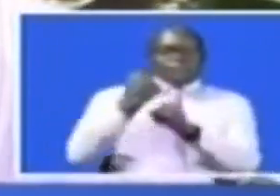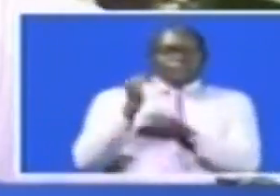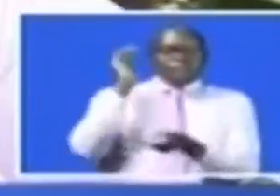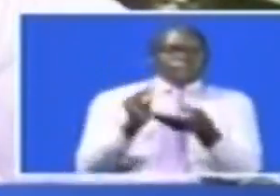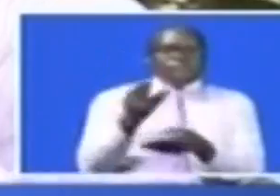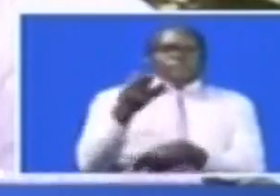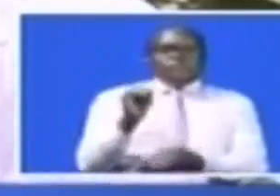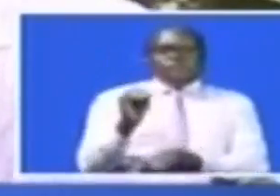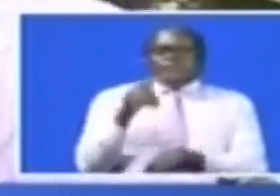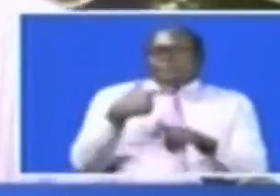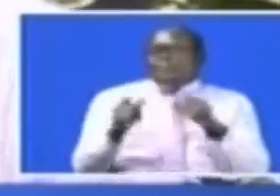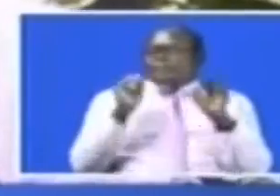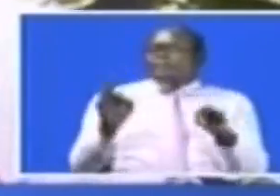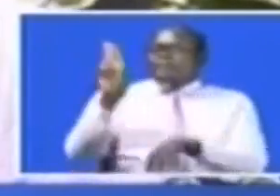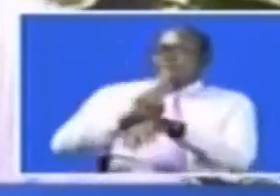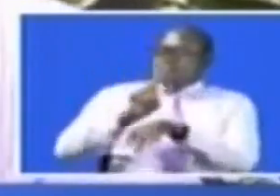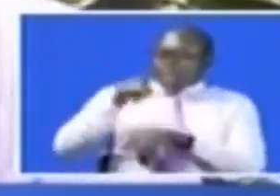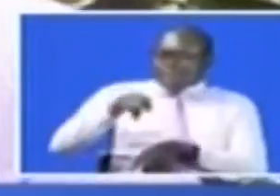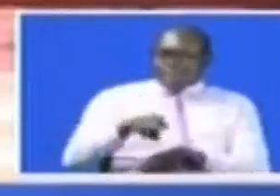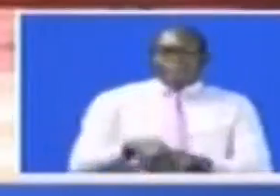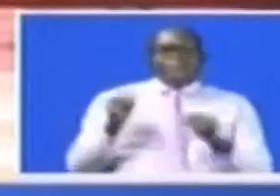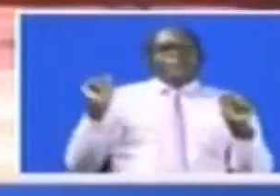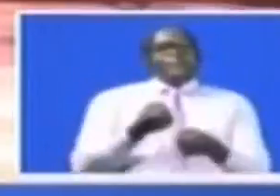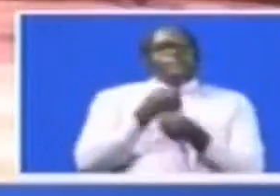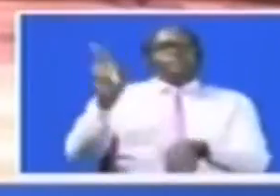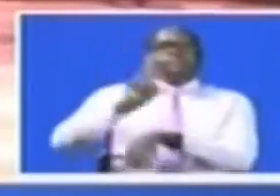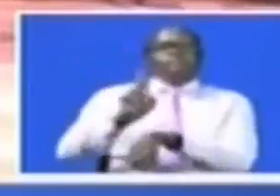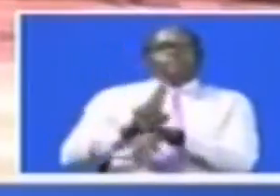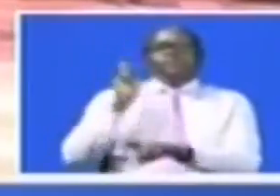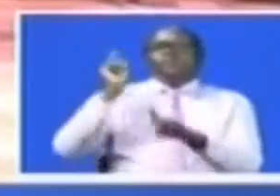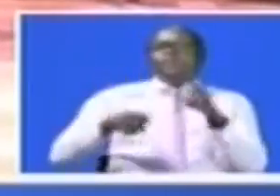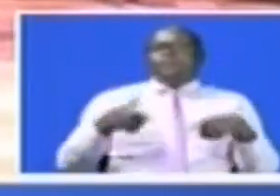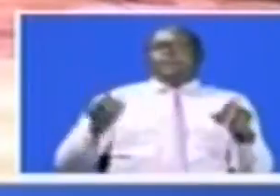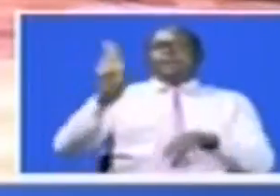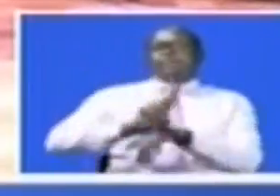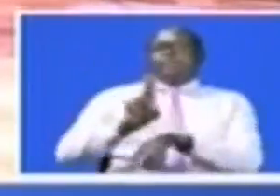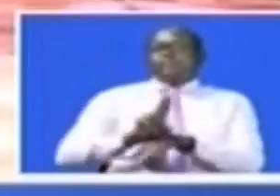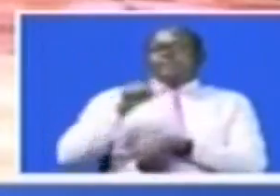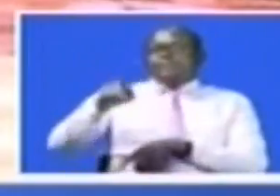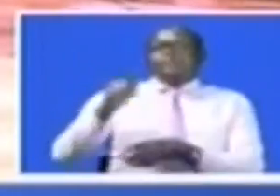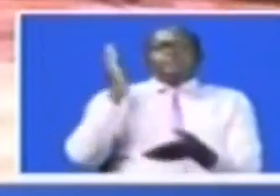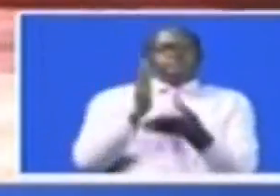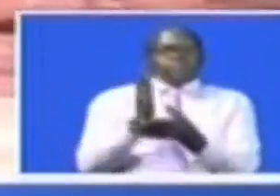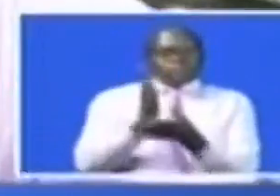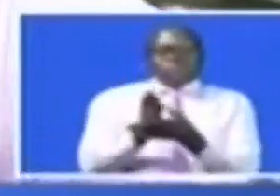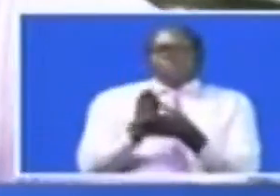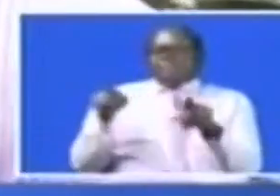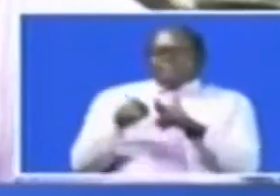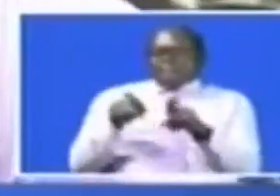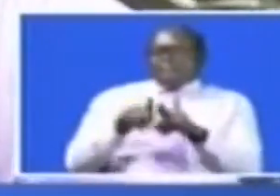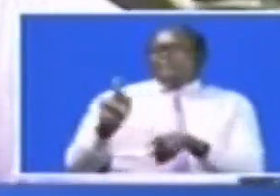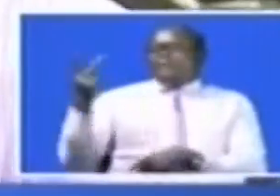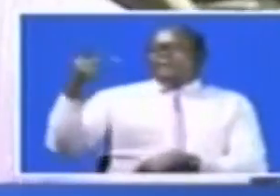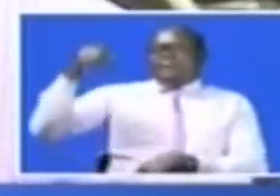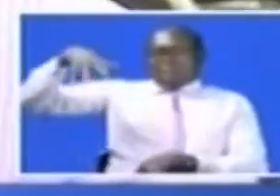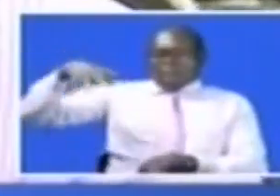a normal voltage. But kama iko tu hivi, hauwezi kutumia, you are not allowed to use. Hii sasa ni damu sasa kama